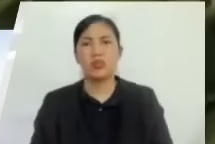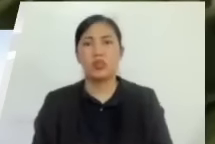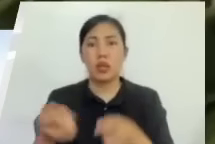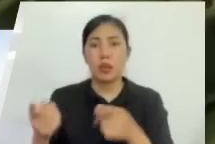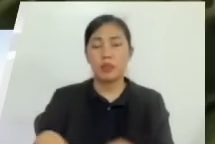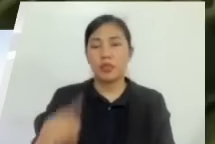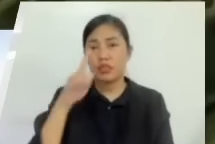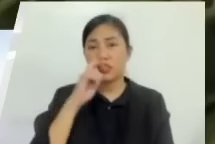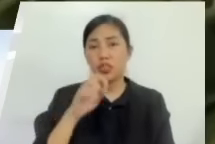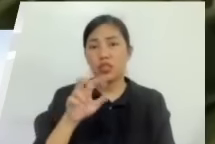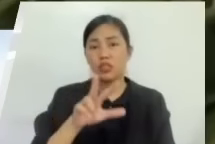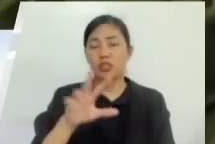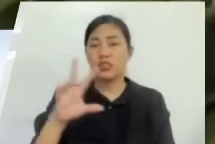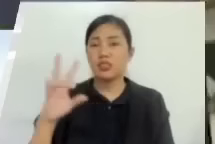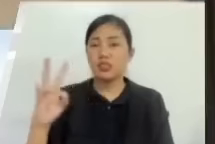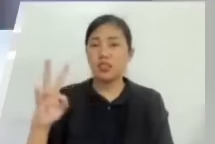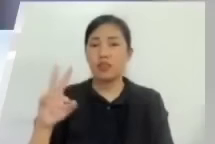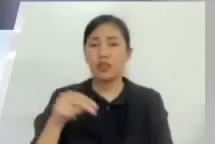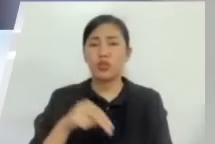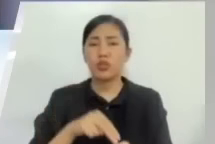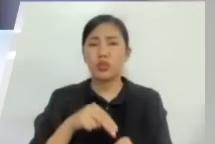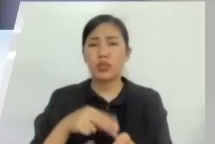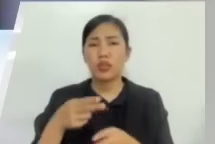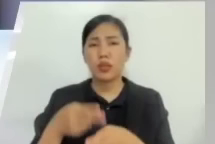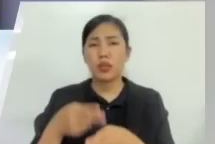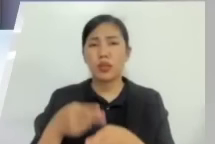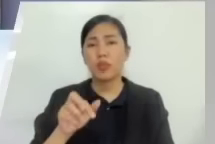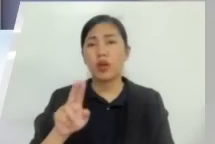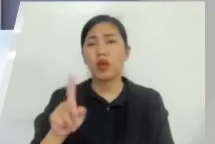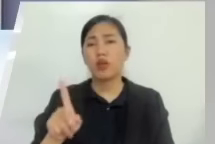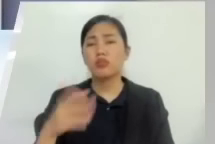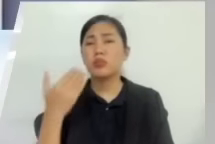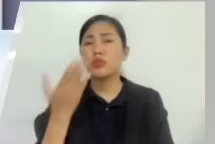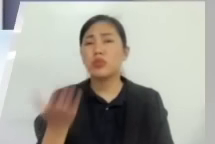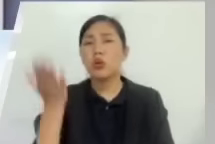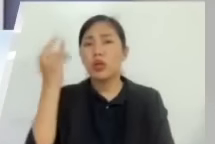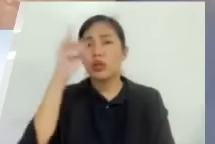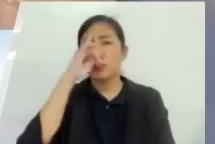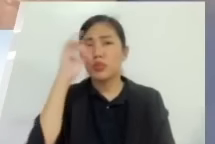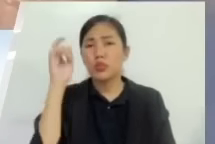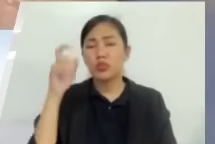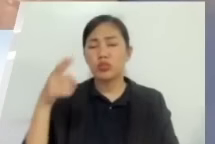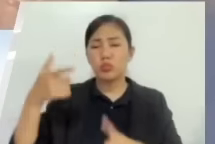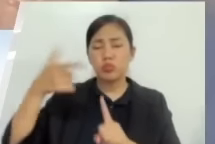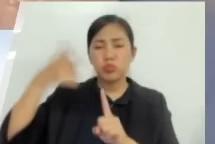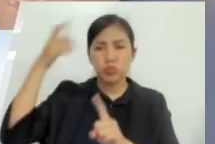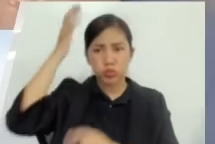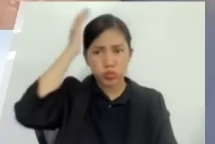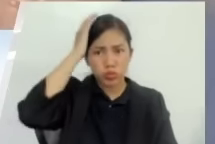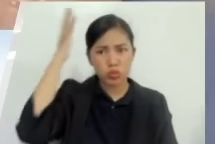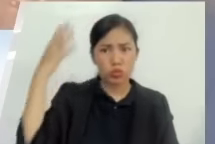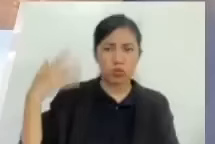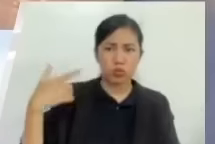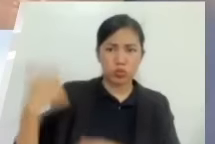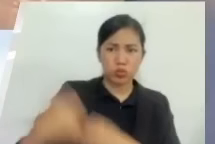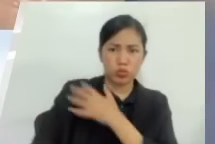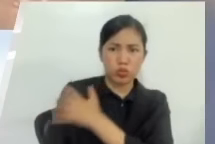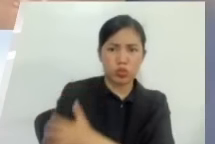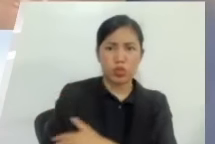nurse na si Mark John Blanco. Nasawi siya matapos pagbabarilin sa ulo at braso sa barangay 173